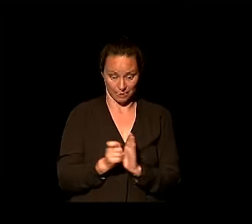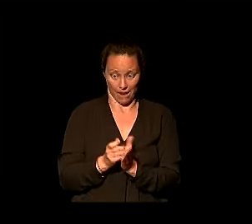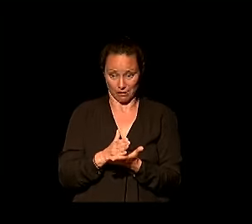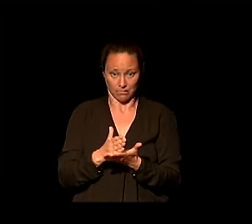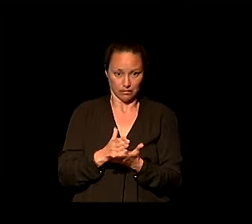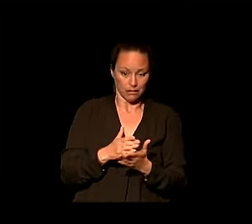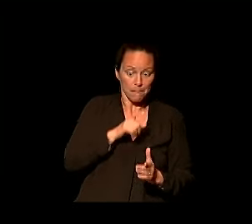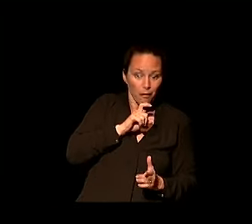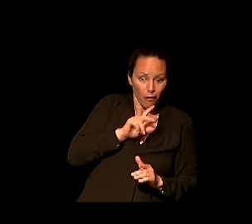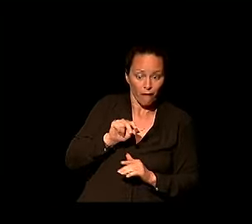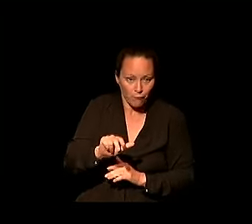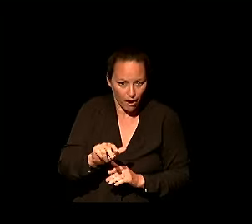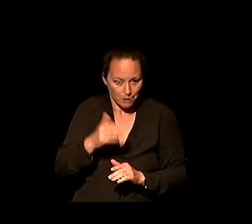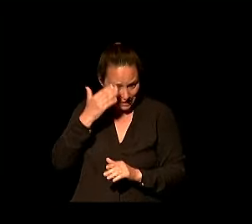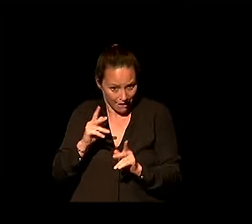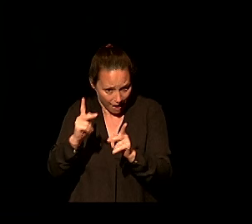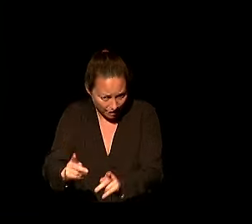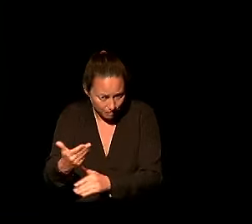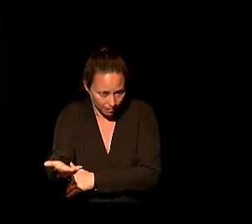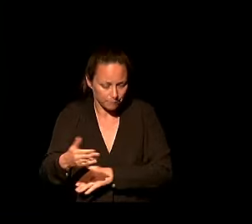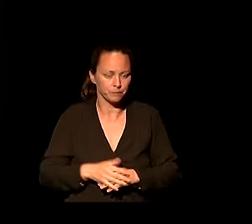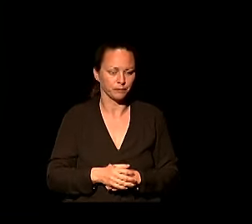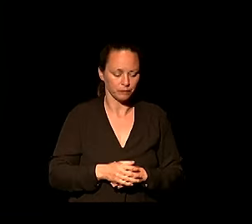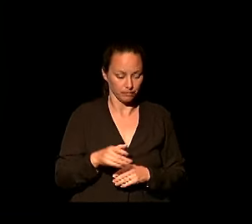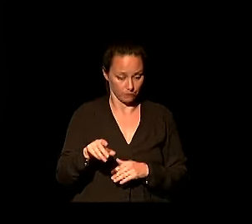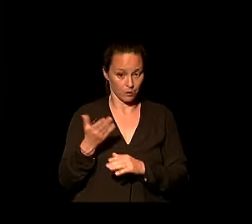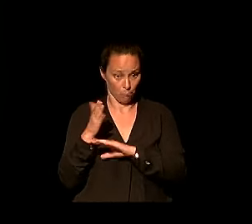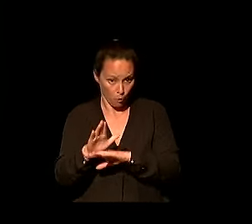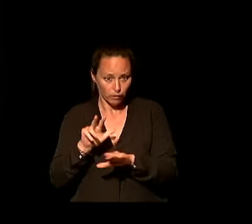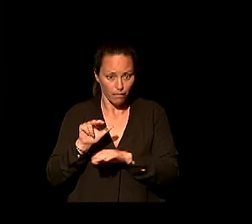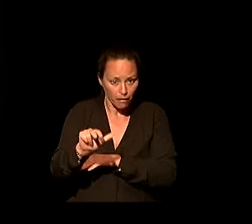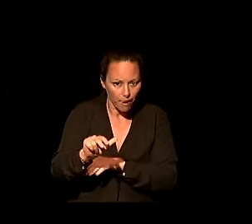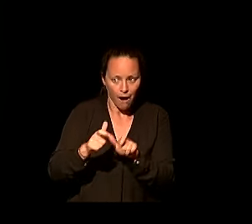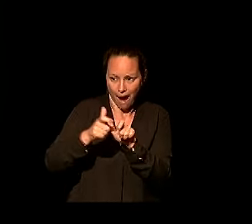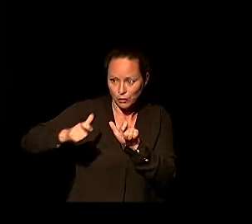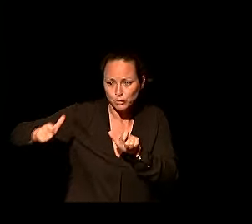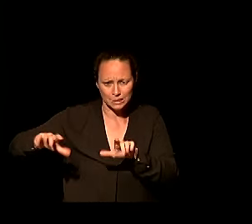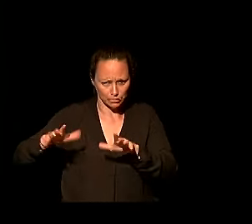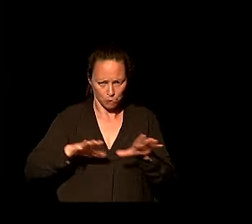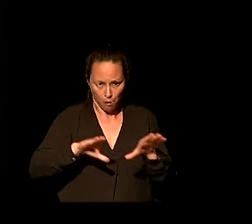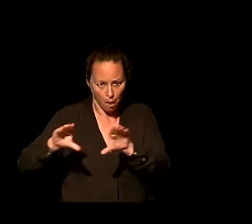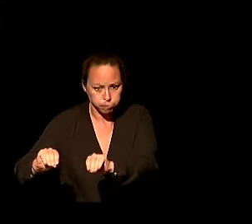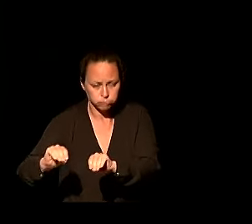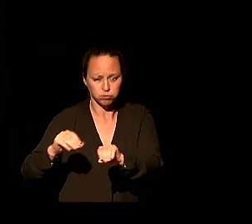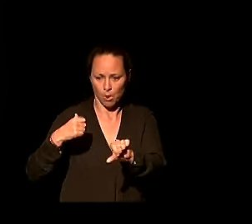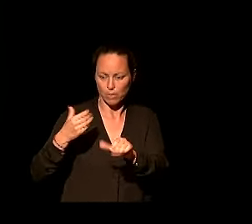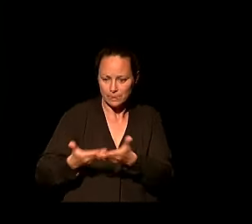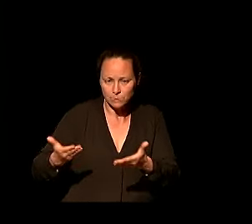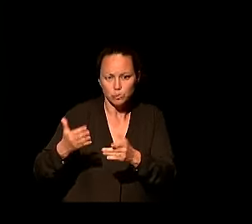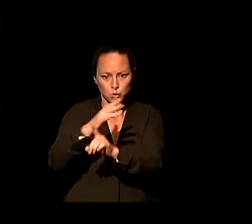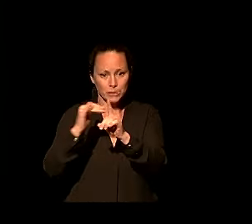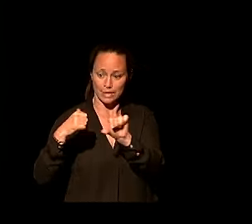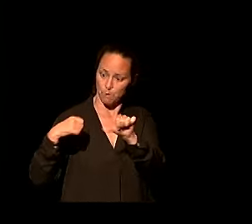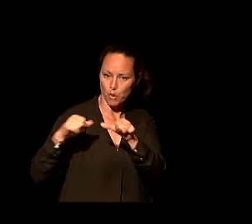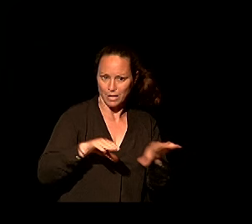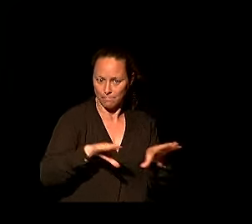tard, mais la façon de raconter la modernité ou l'arrivée de la modernité aux États-Unis